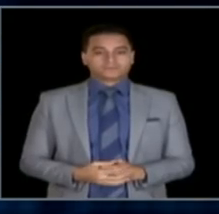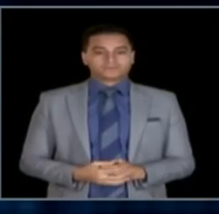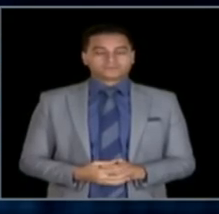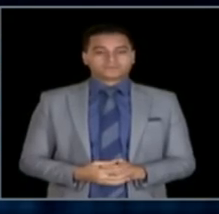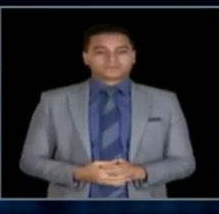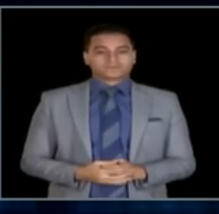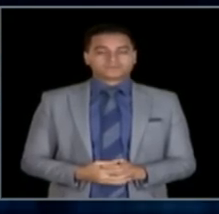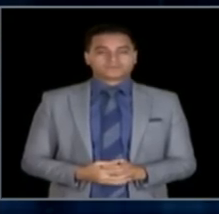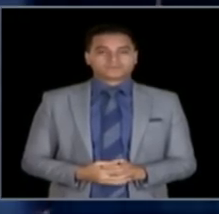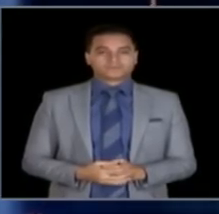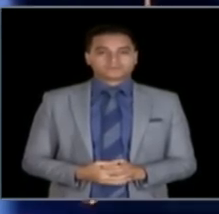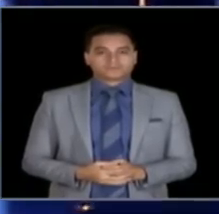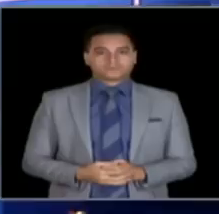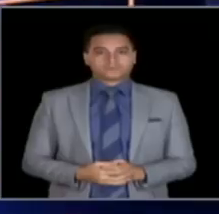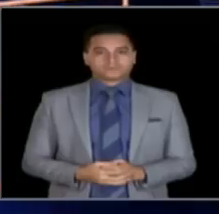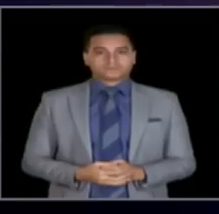ضربات جزاء.